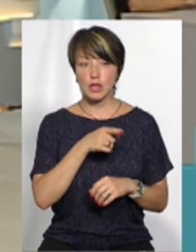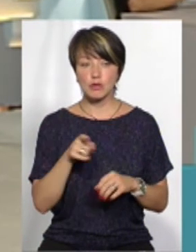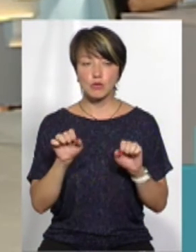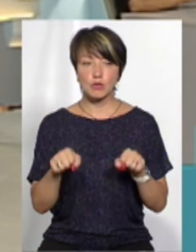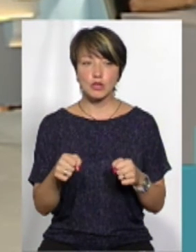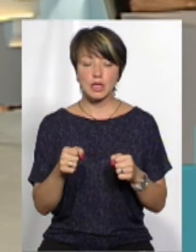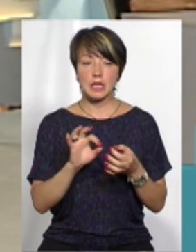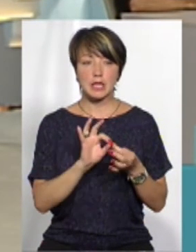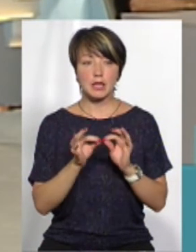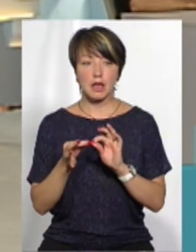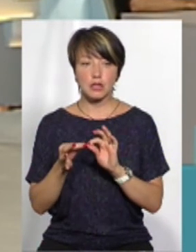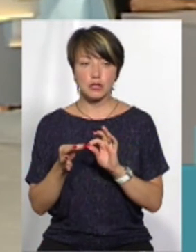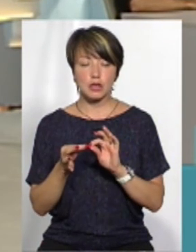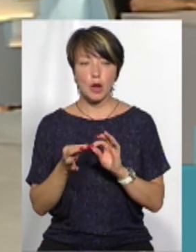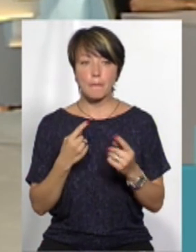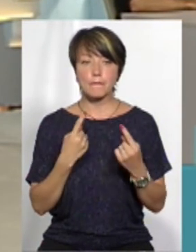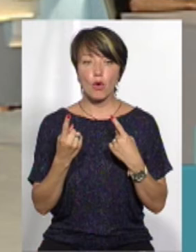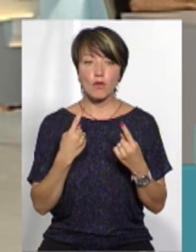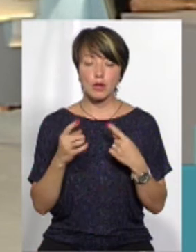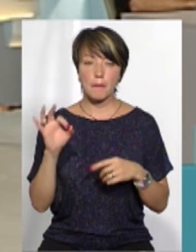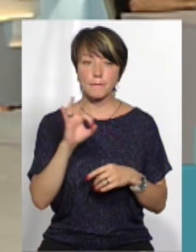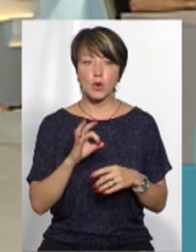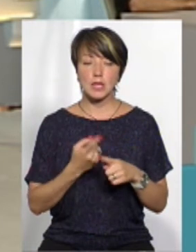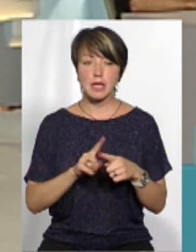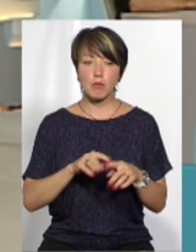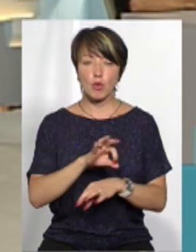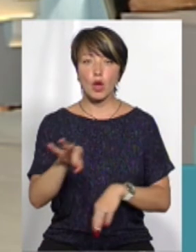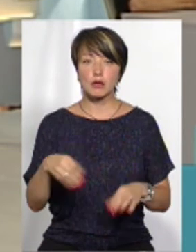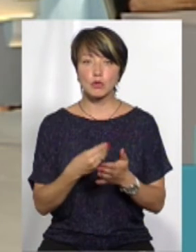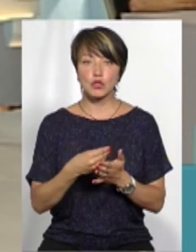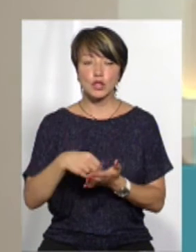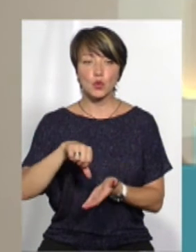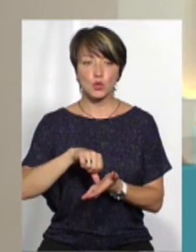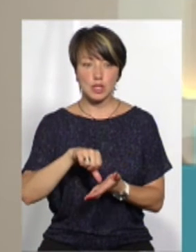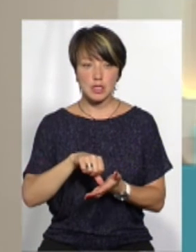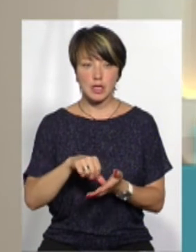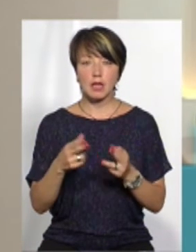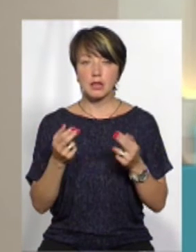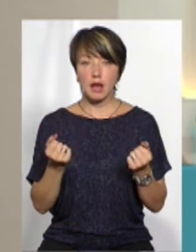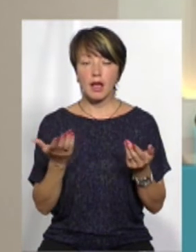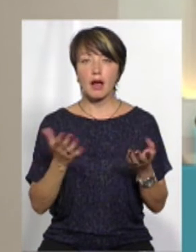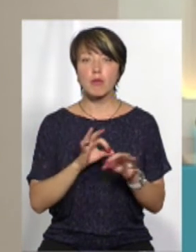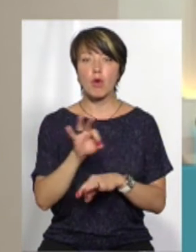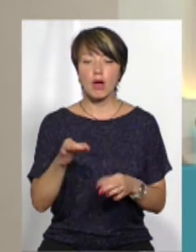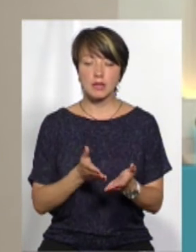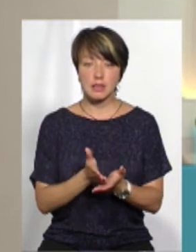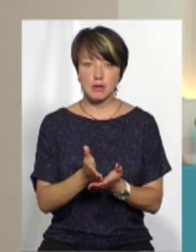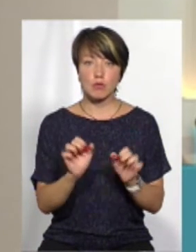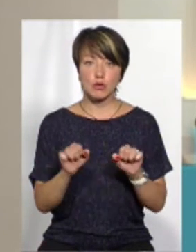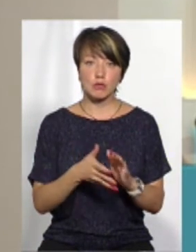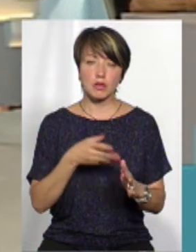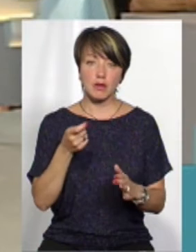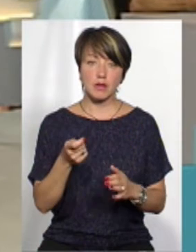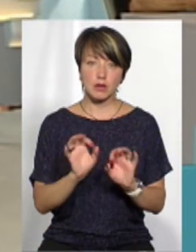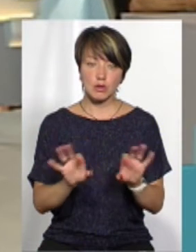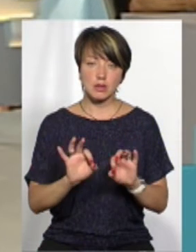можемо ще трошки детальніше поговорити про цей проект «Бюджет участі». Так, на які проекти він націлений, ми